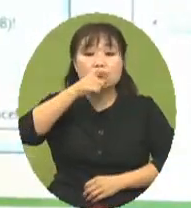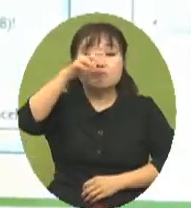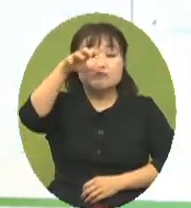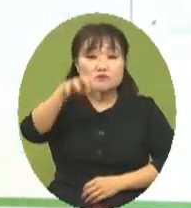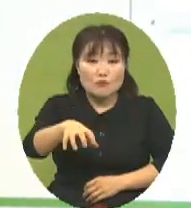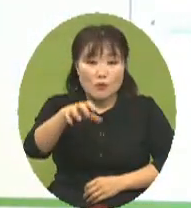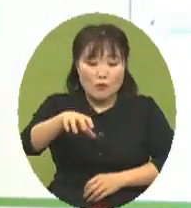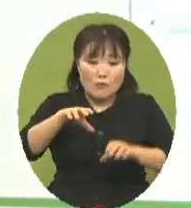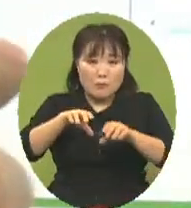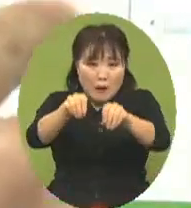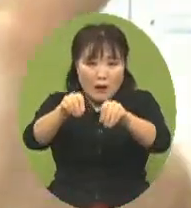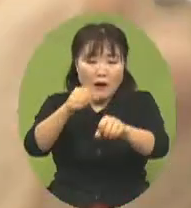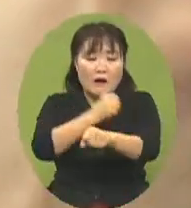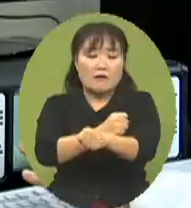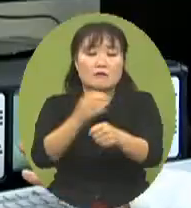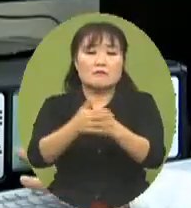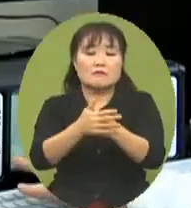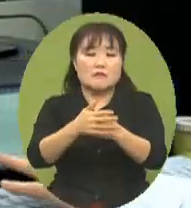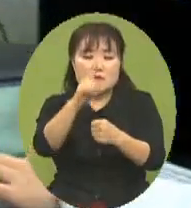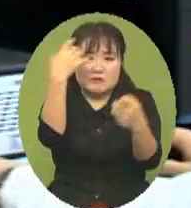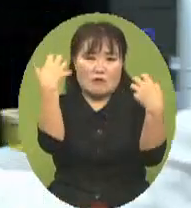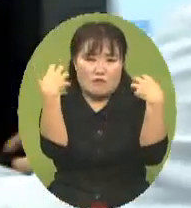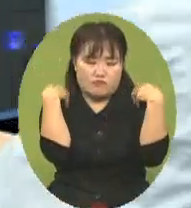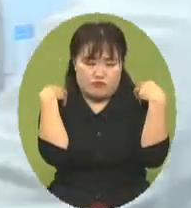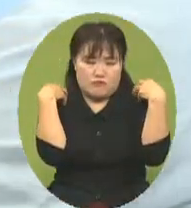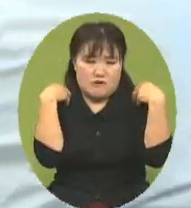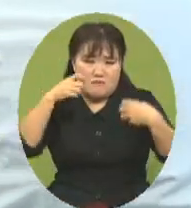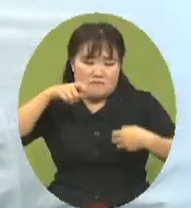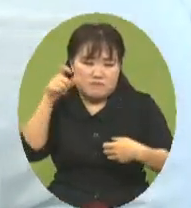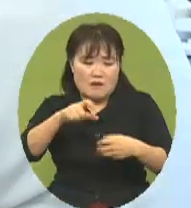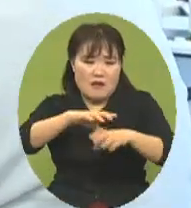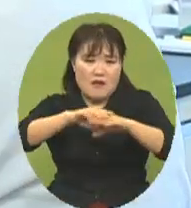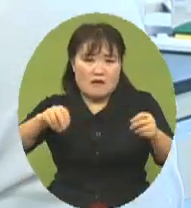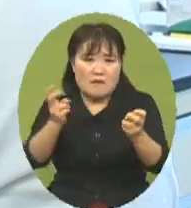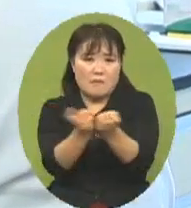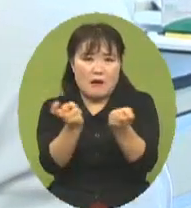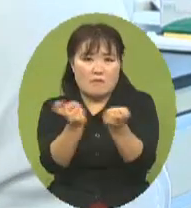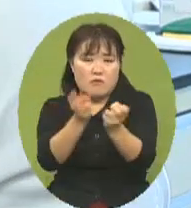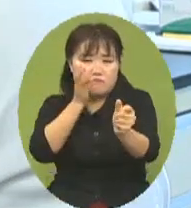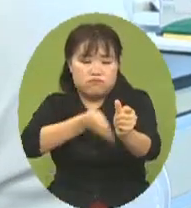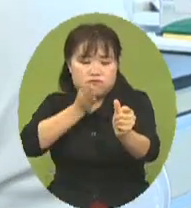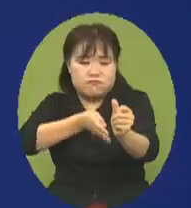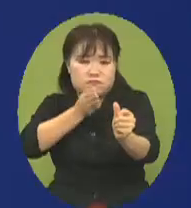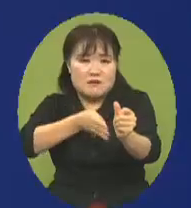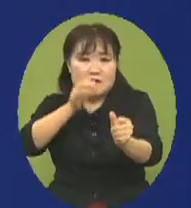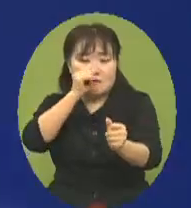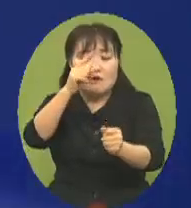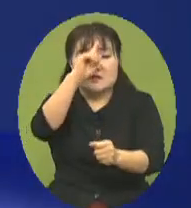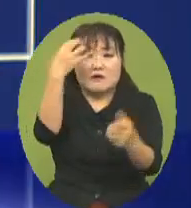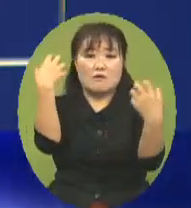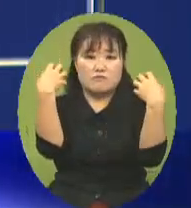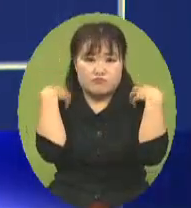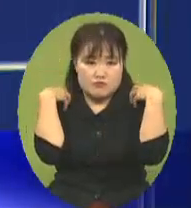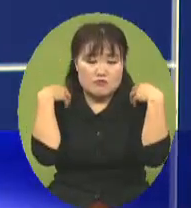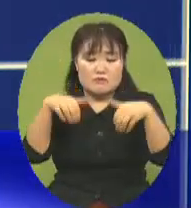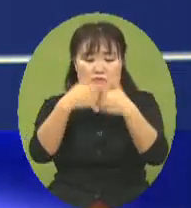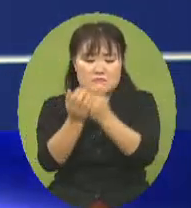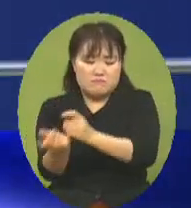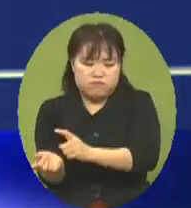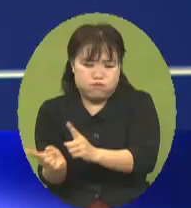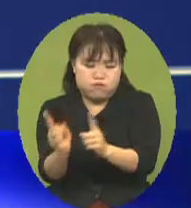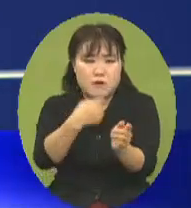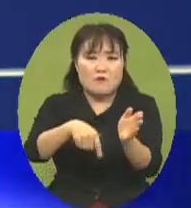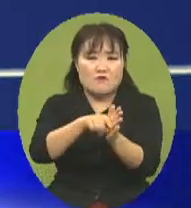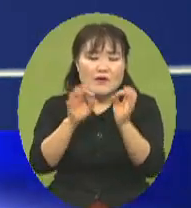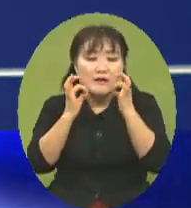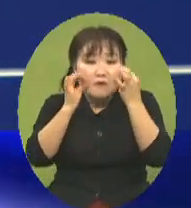기장해수담수화 시설 가동 중단과 관련해 정부 차원의 강력한 해결책을 요구한 부산시는 정부가 시설 정상화를